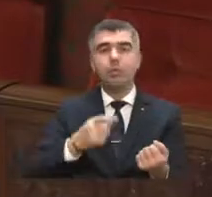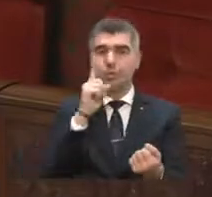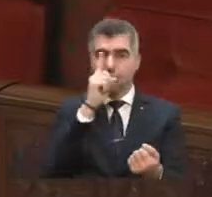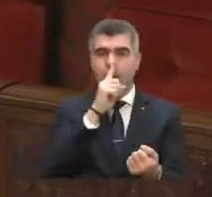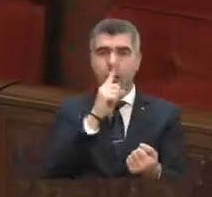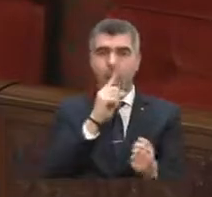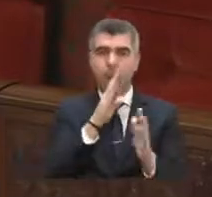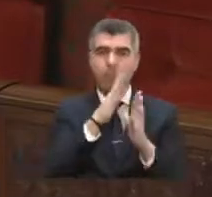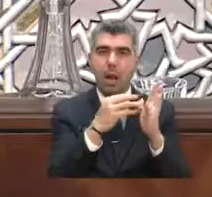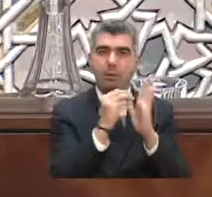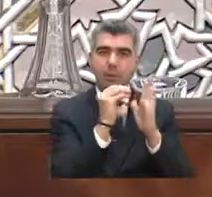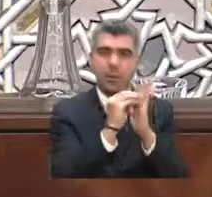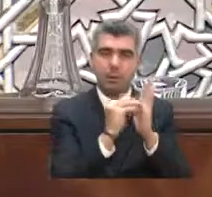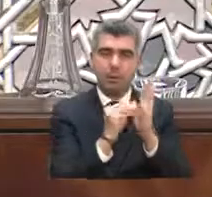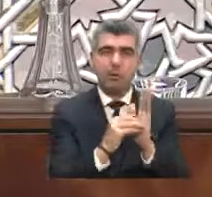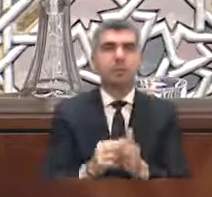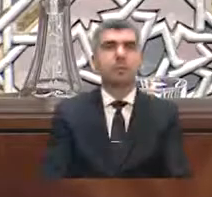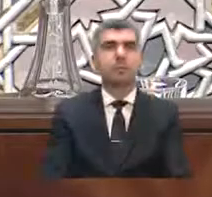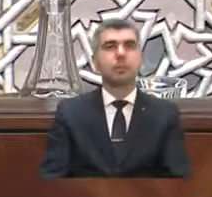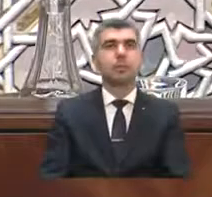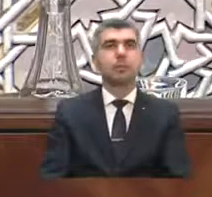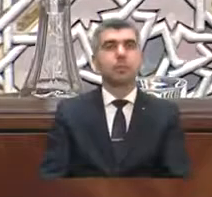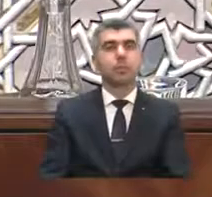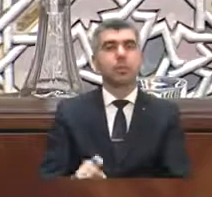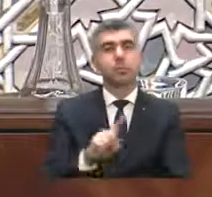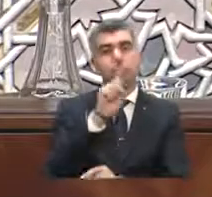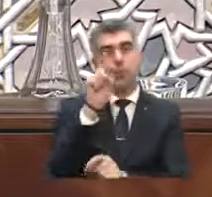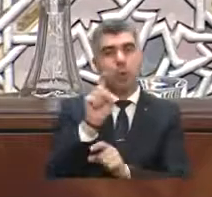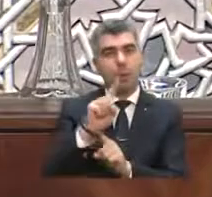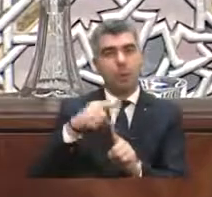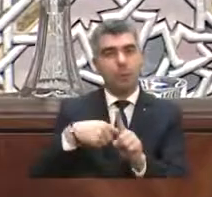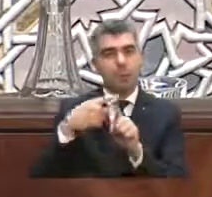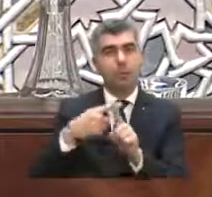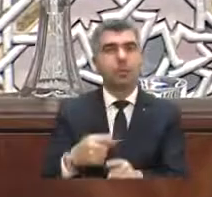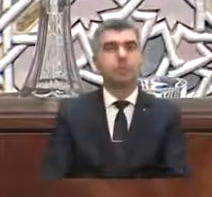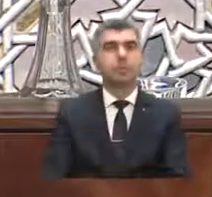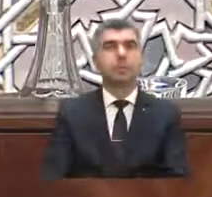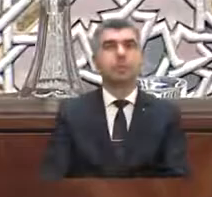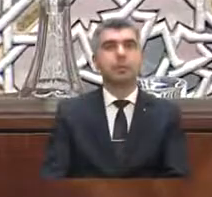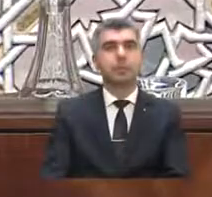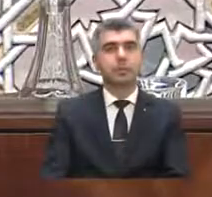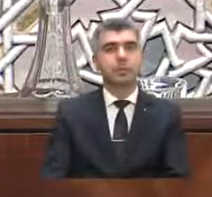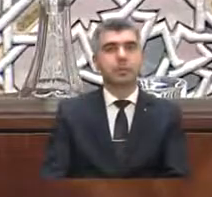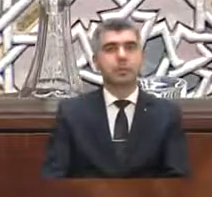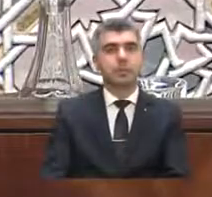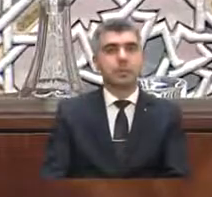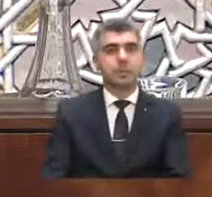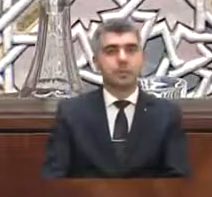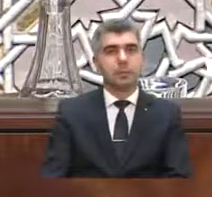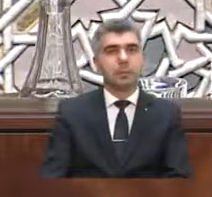شكرا. شكرا سيد الوزير. تعقيب السيد النائب.